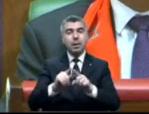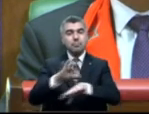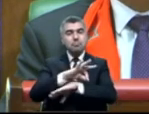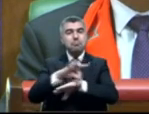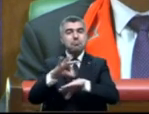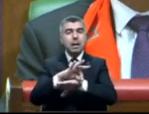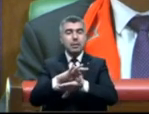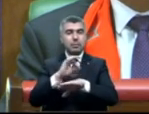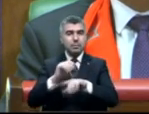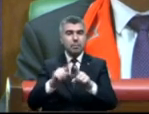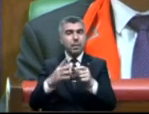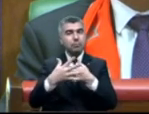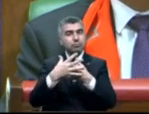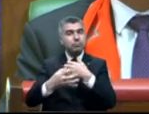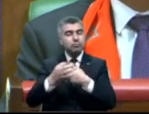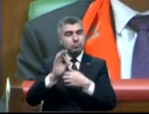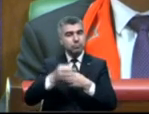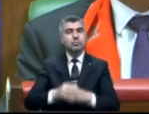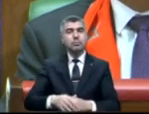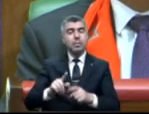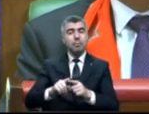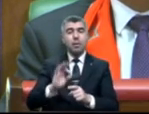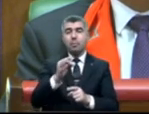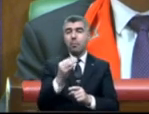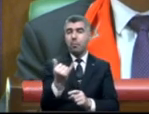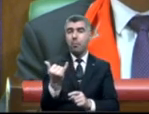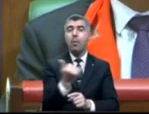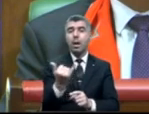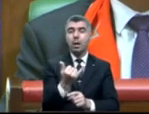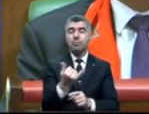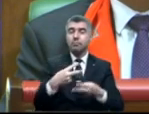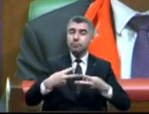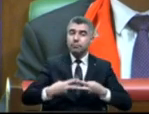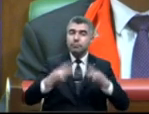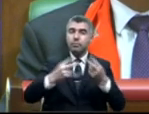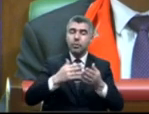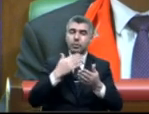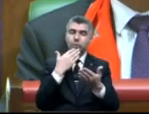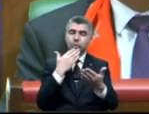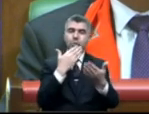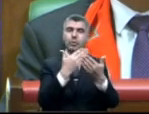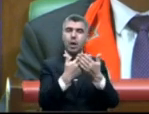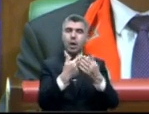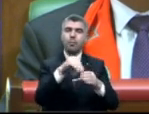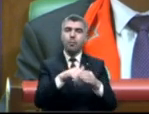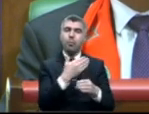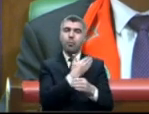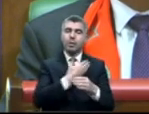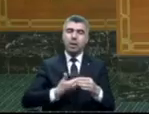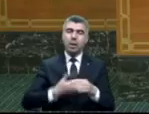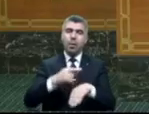استخلاص لمداخل مهمة، لذلك عليه أن يترجمها على أرض الواقع أو يقوم بتدريب شكراً سيد المستشار انتهى